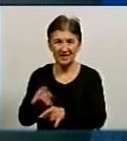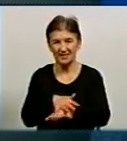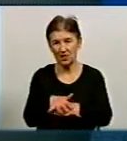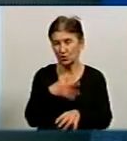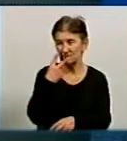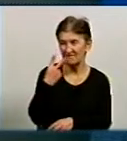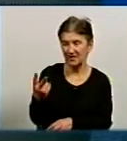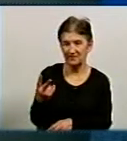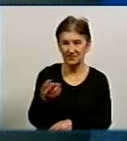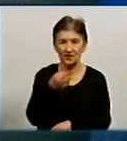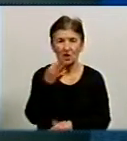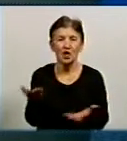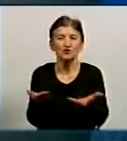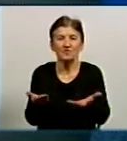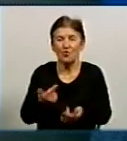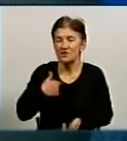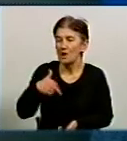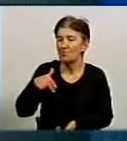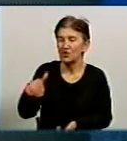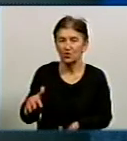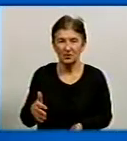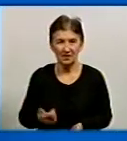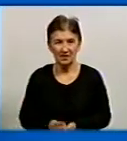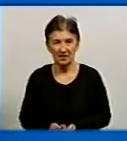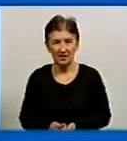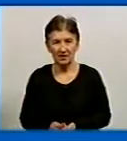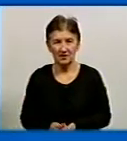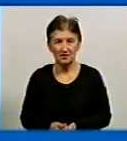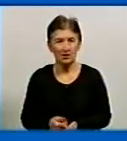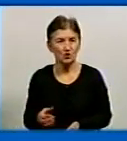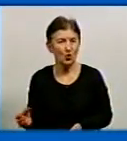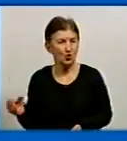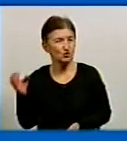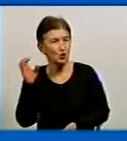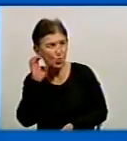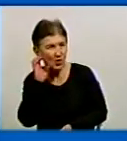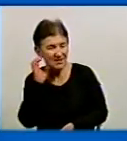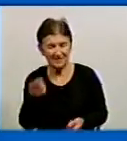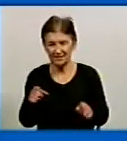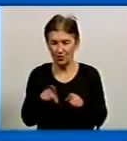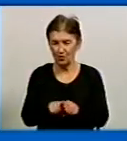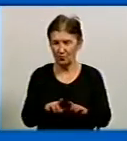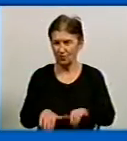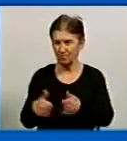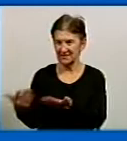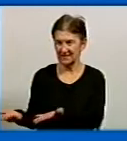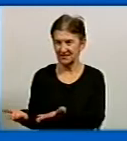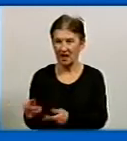і казав, що, ну, для чого я туди піду, якщо там одні вікна. Дослухались до цієї пропозиції, ви будете,